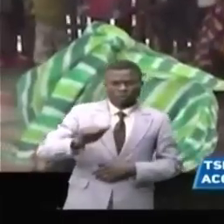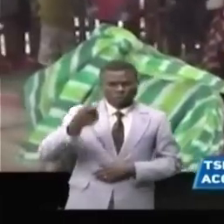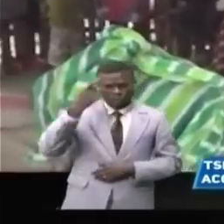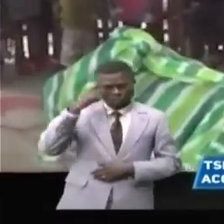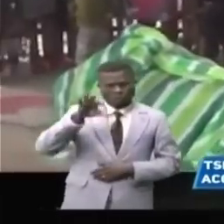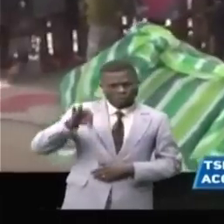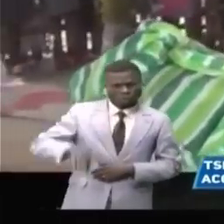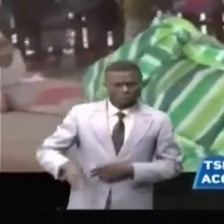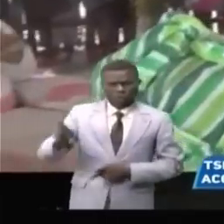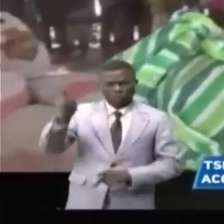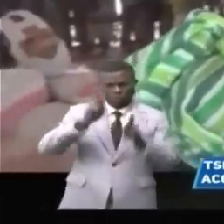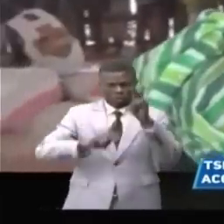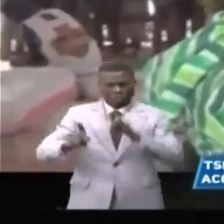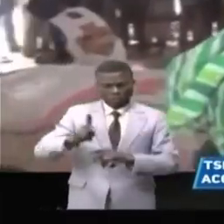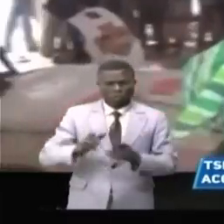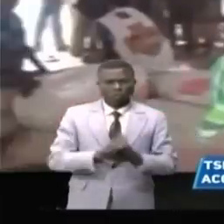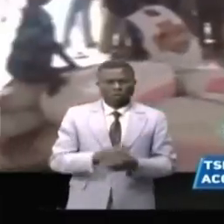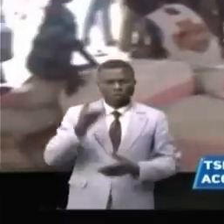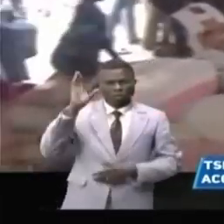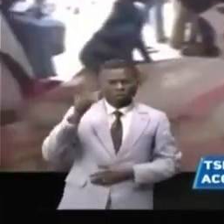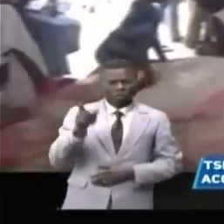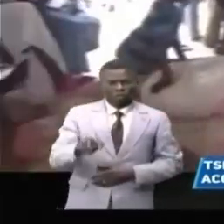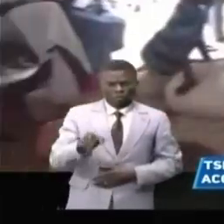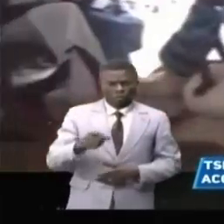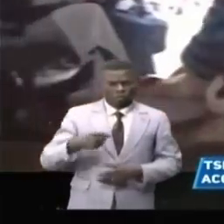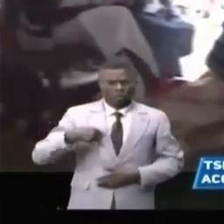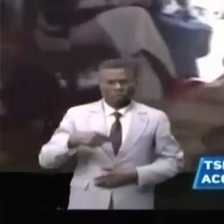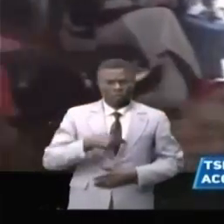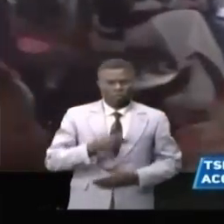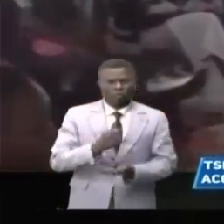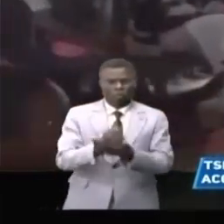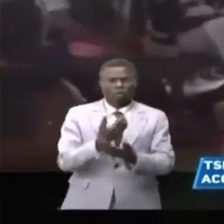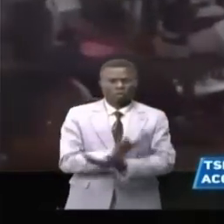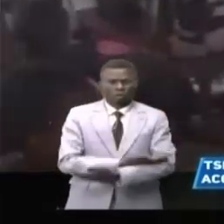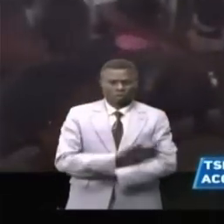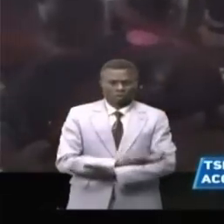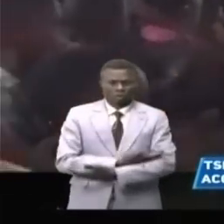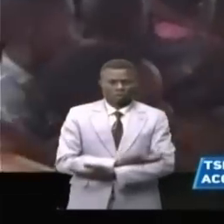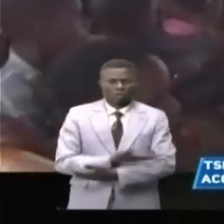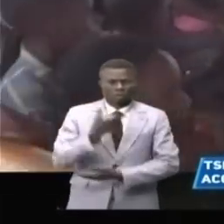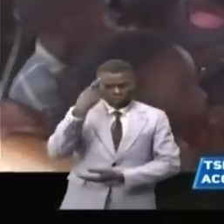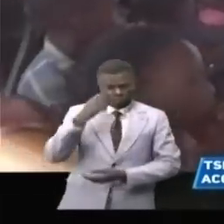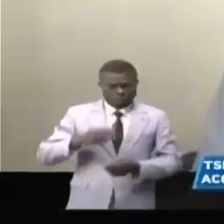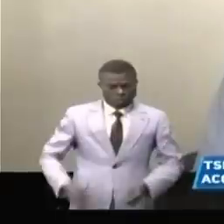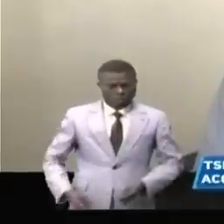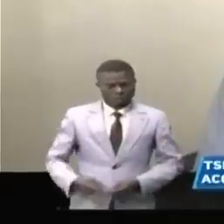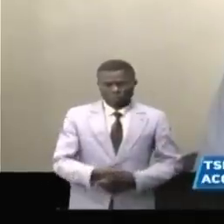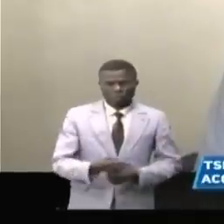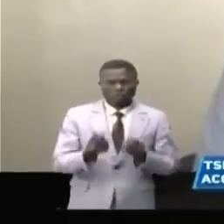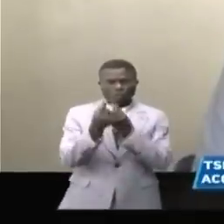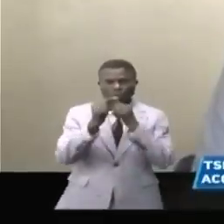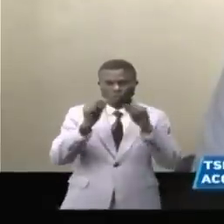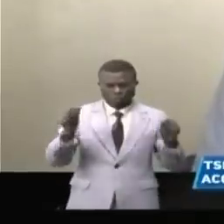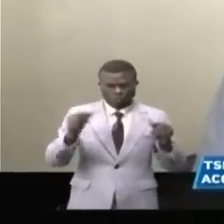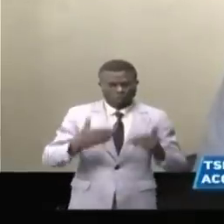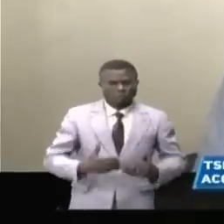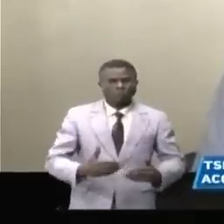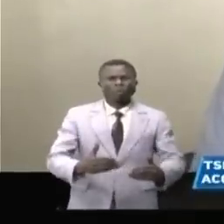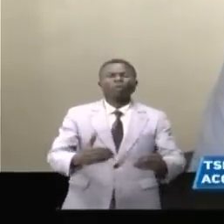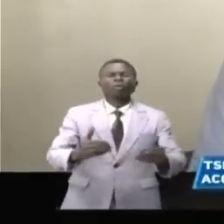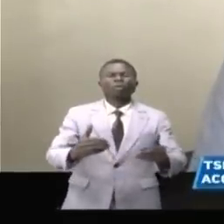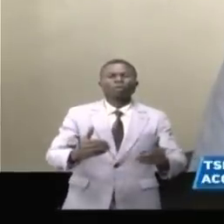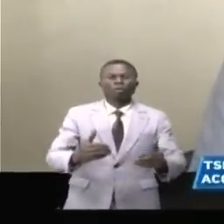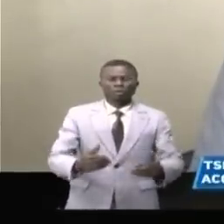profit des habitants de la cité canadienne. Nous allons prendre les enfants en charge pour la circoncision et nous continuerons à faire